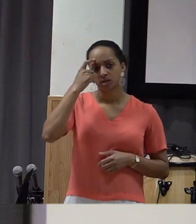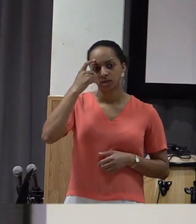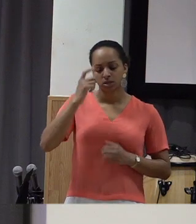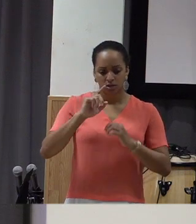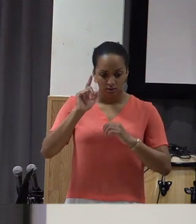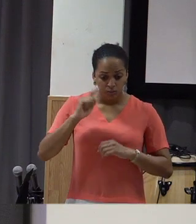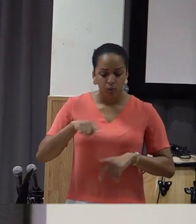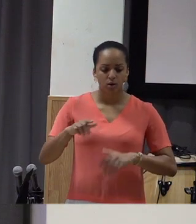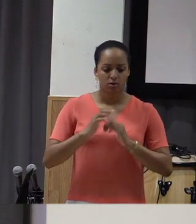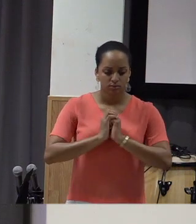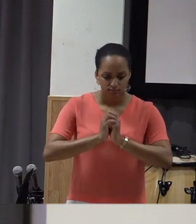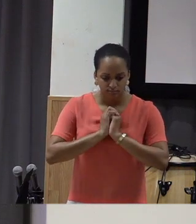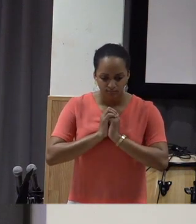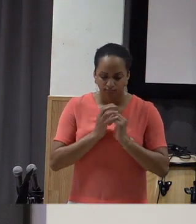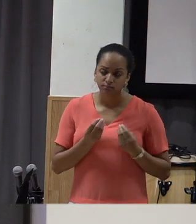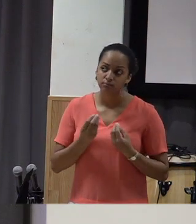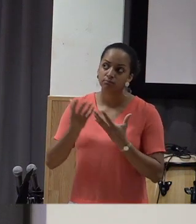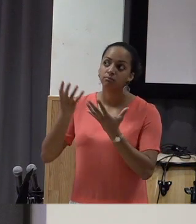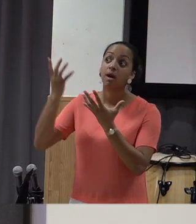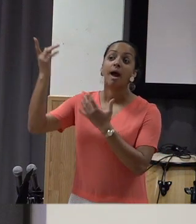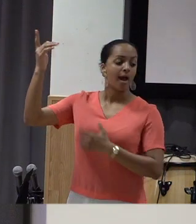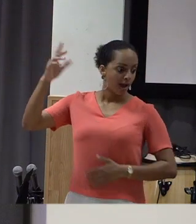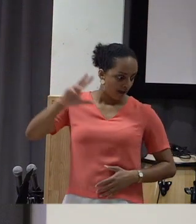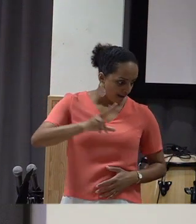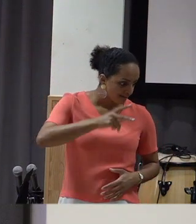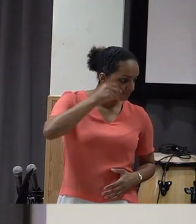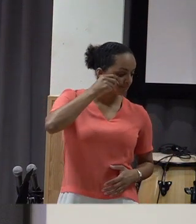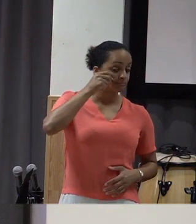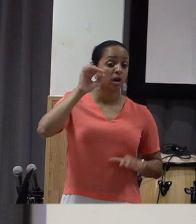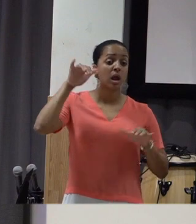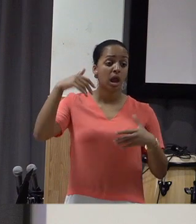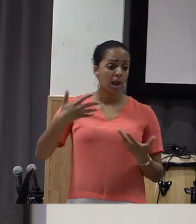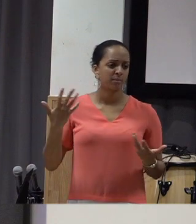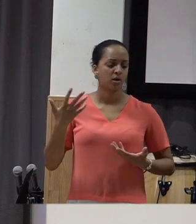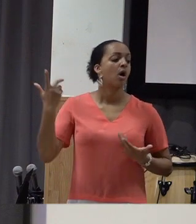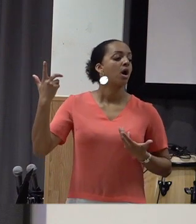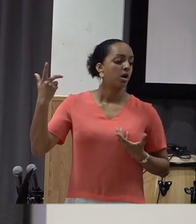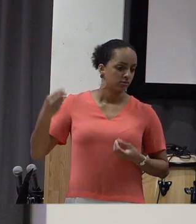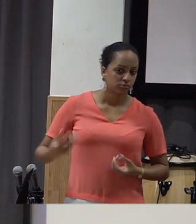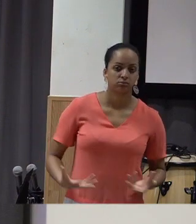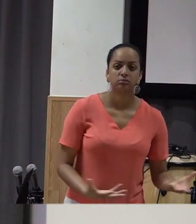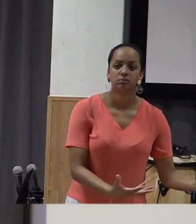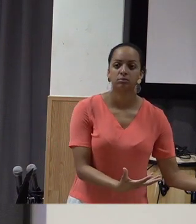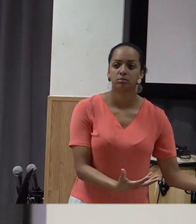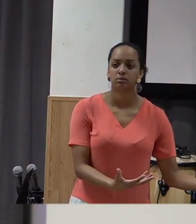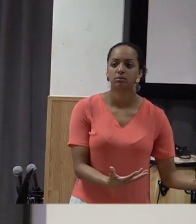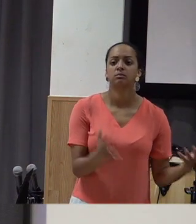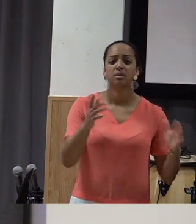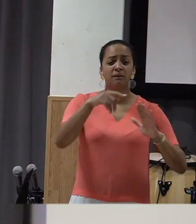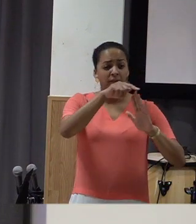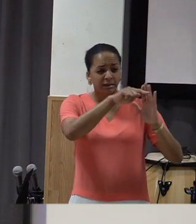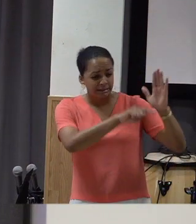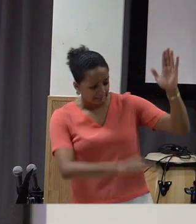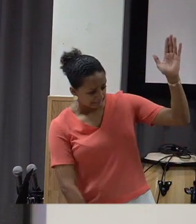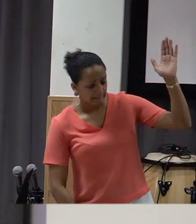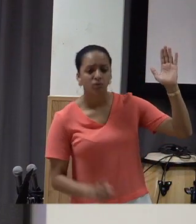entendues et, si Dieu le veut, exaucées. Nous verrons donc 7 points, la liste n'est pas exhaustive. Et la